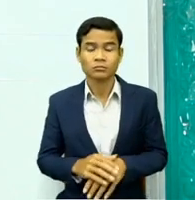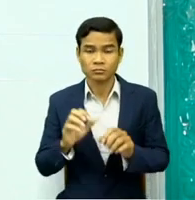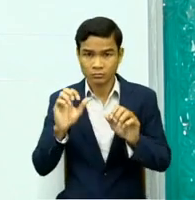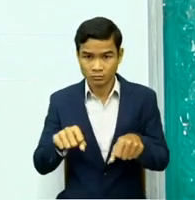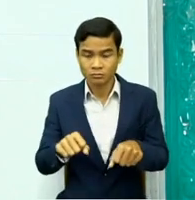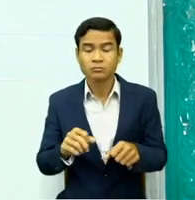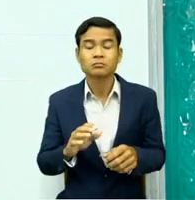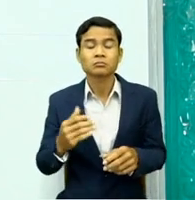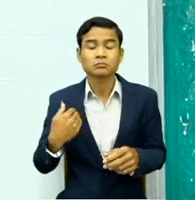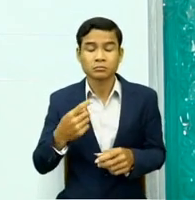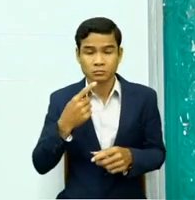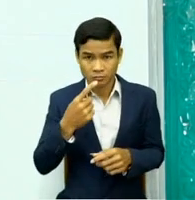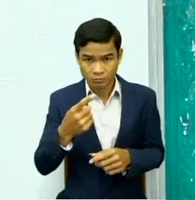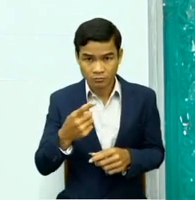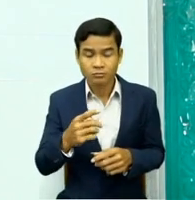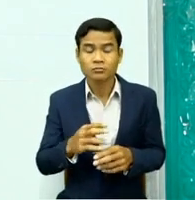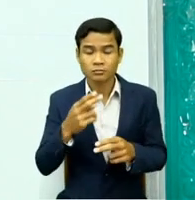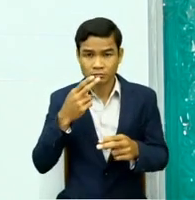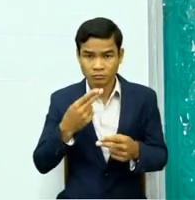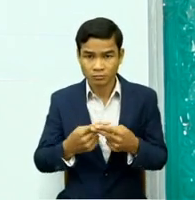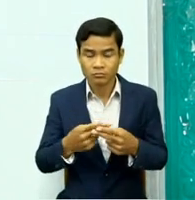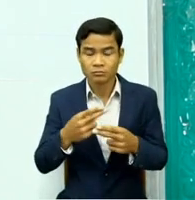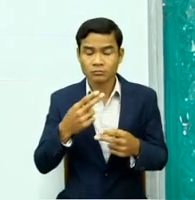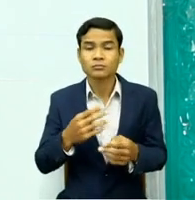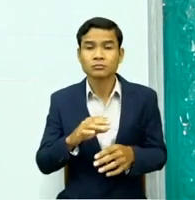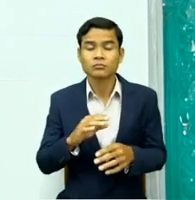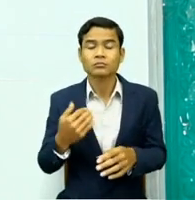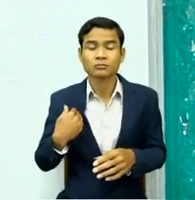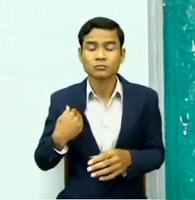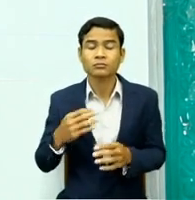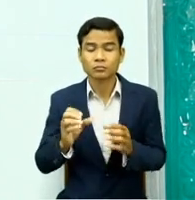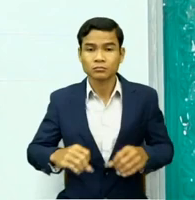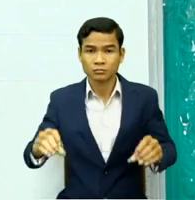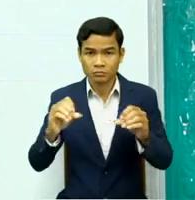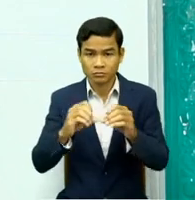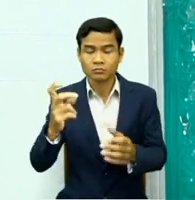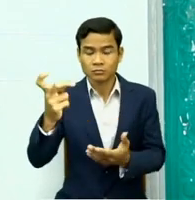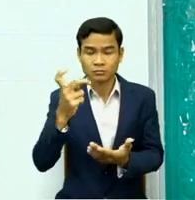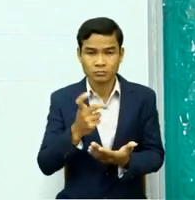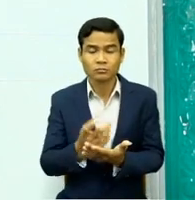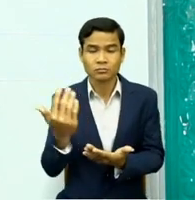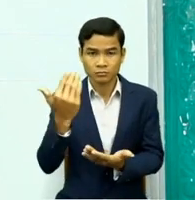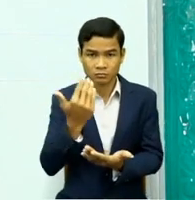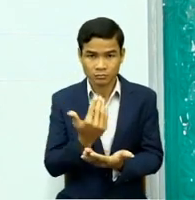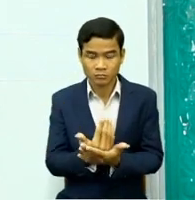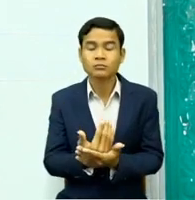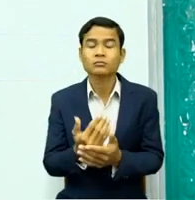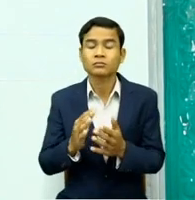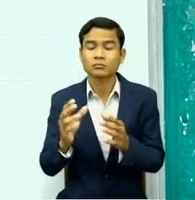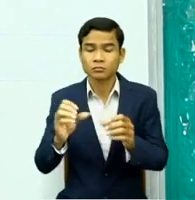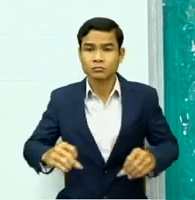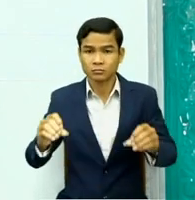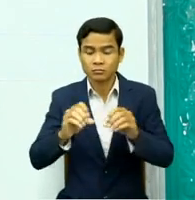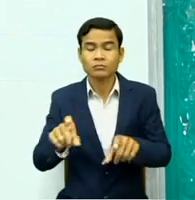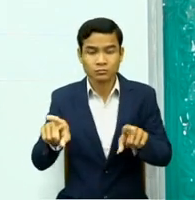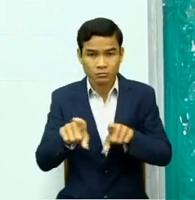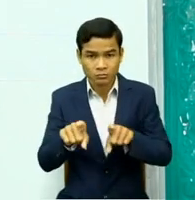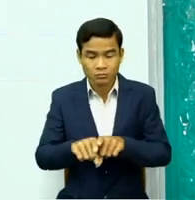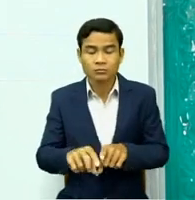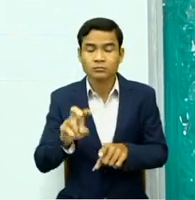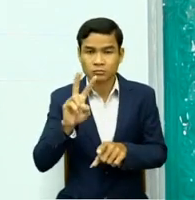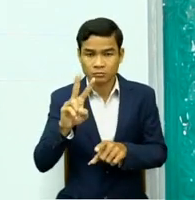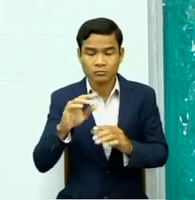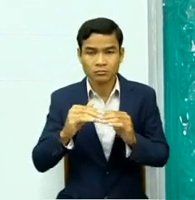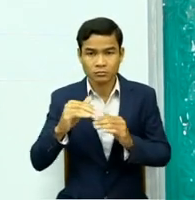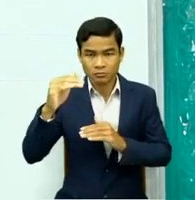ចា ដែល ហៅ ថា លំនាំ គំរូ ស្ទួន គឺ ជា លំនាំ គំរូ 1 ដែល មាន លំនាំ ដូច ដូច គ្នា ចាប់ ពី 2 ឡើង ទៅ